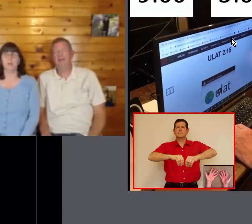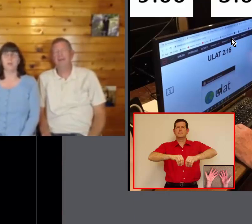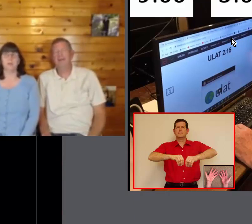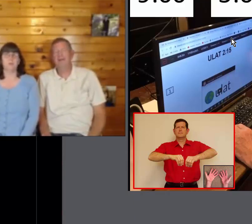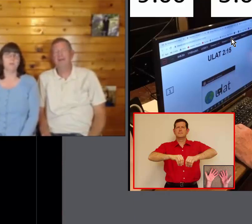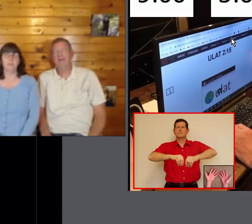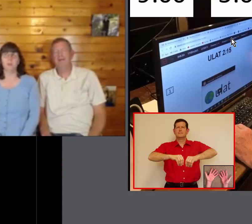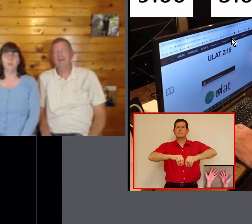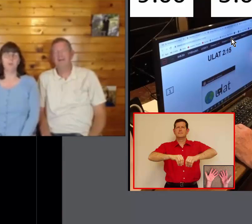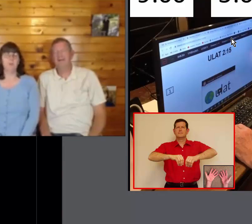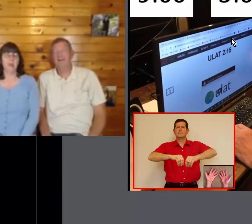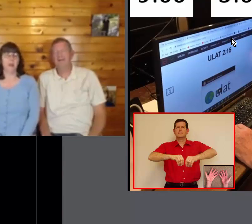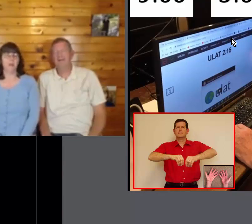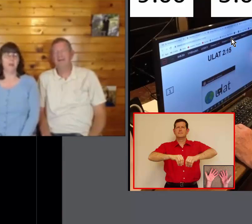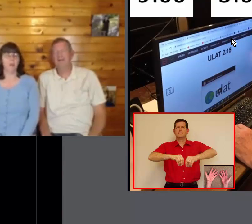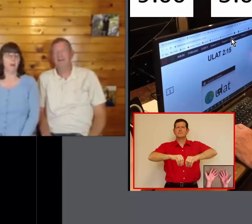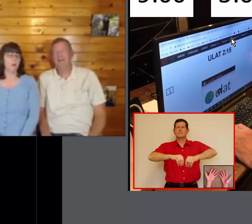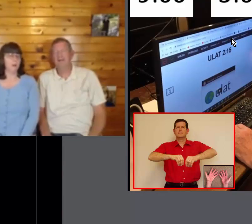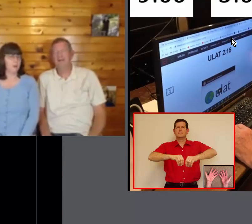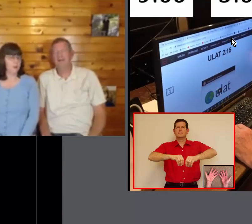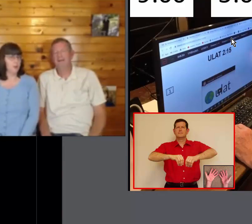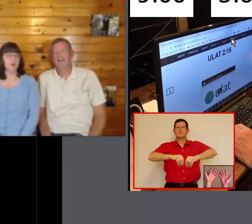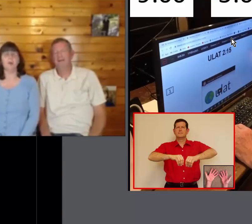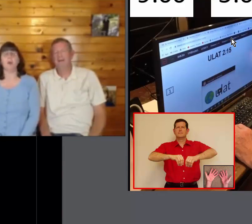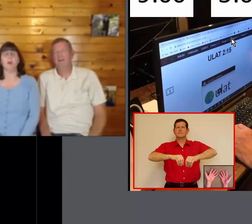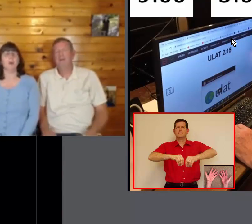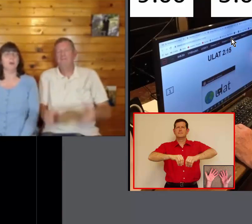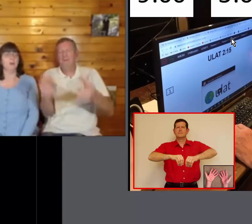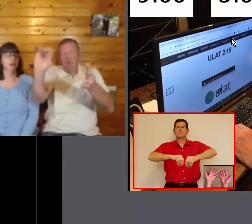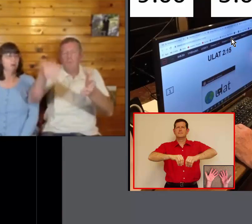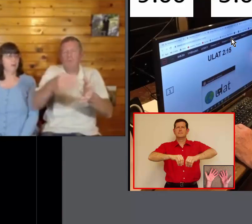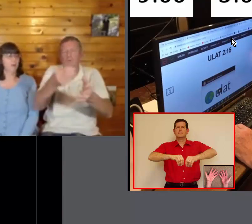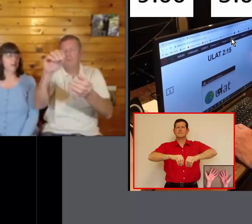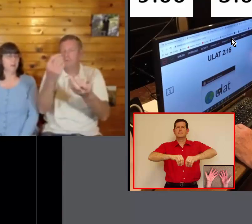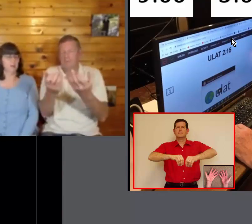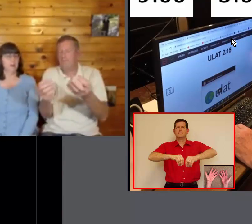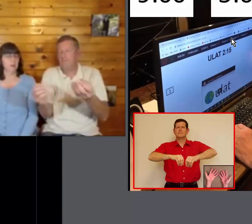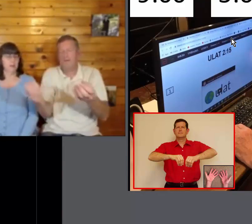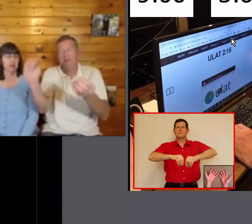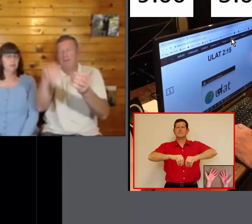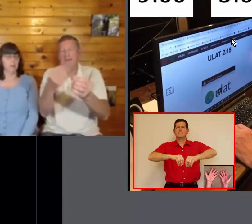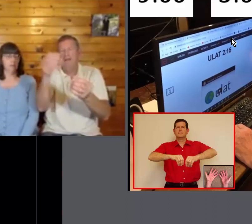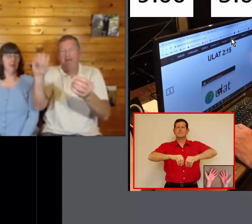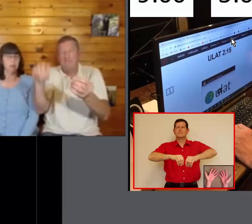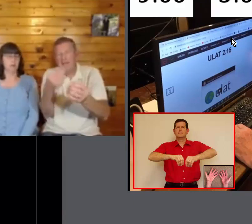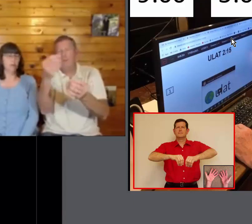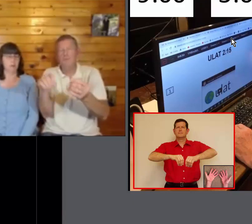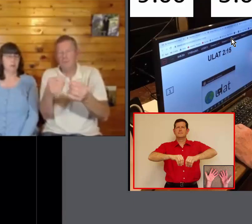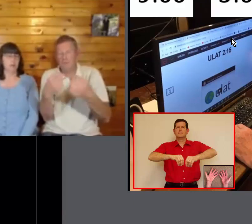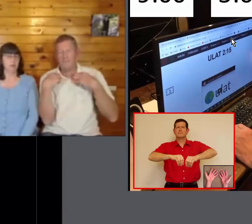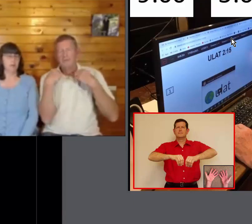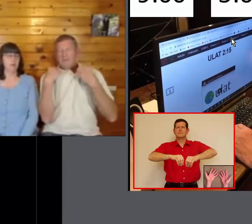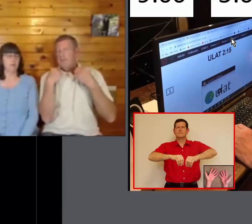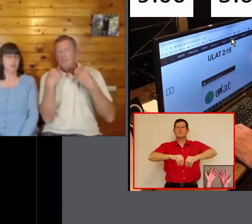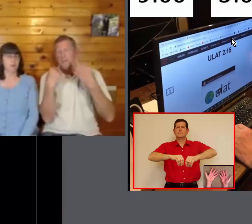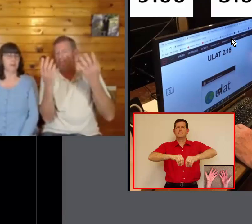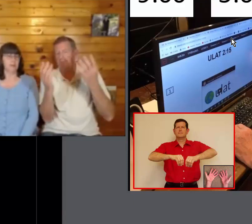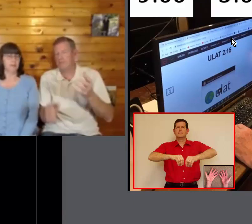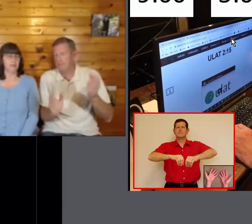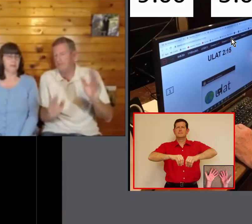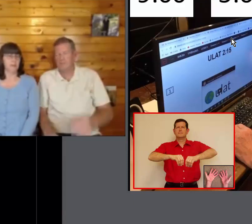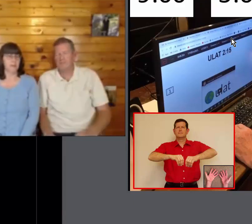puis, j'aime beaucoup faire la couture. Ah oui, elle fait la couture, je ne sais pas le faire, mais elle fait la couture pour faire des